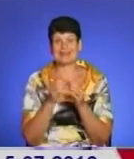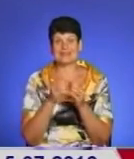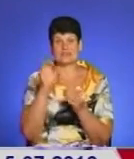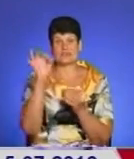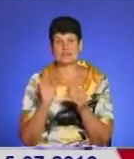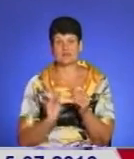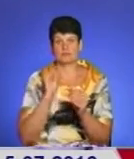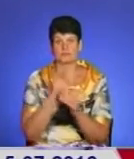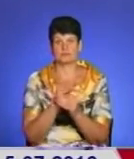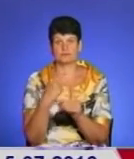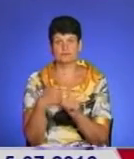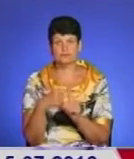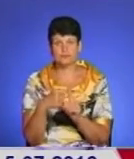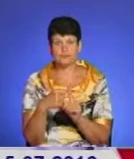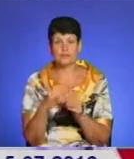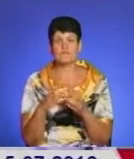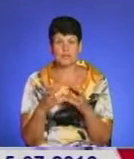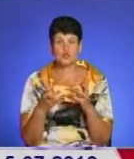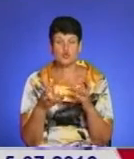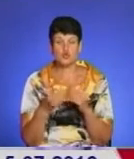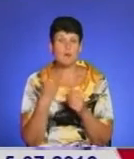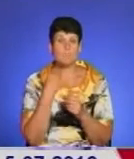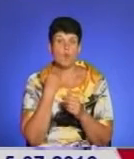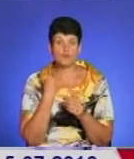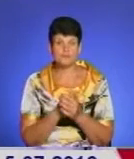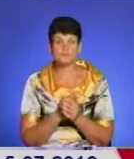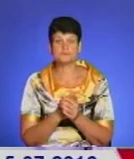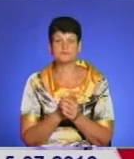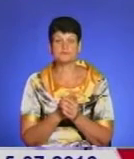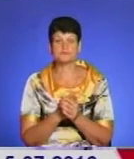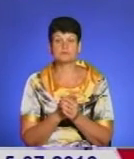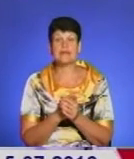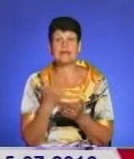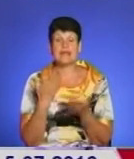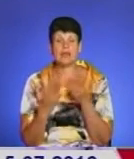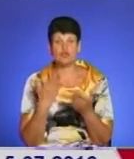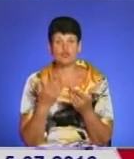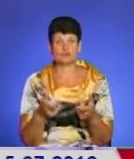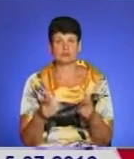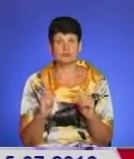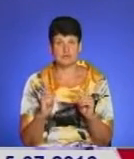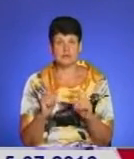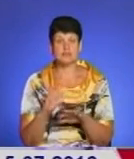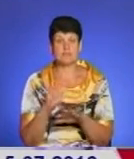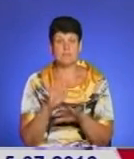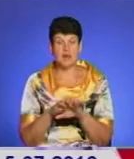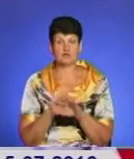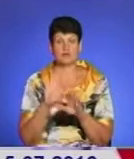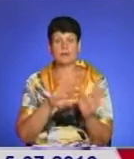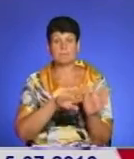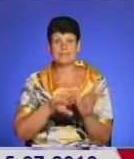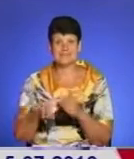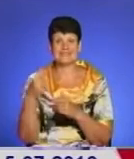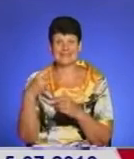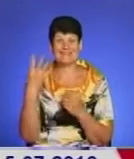10% від суми податкового боргу. Якщо платіжка з банку надійде після 30